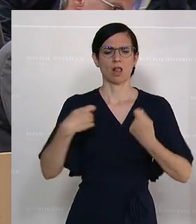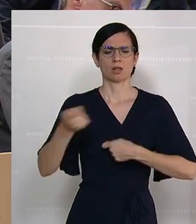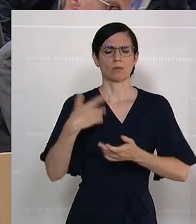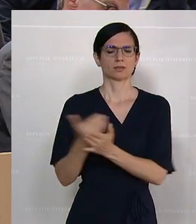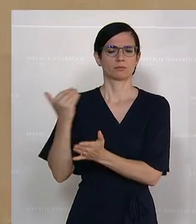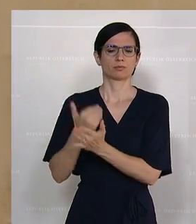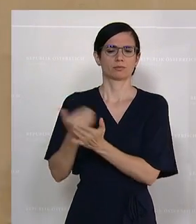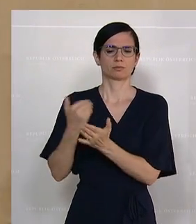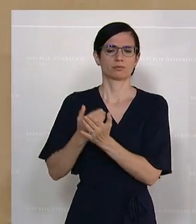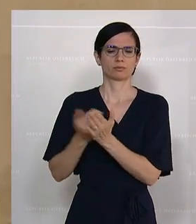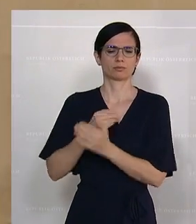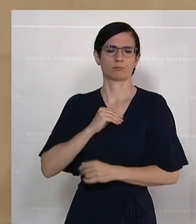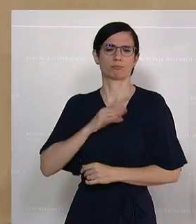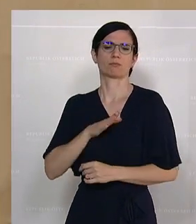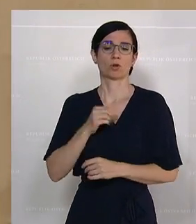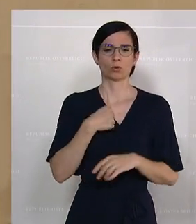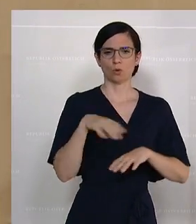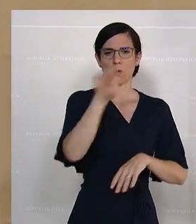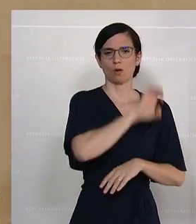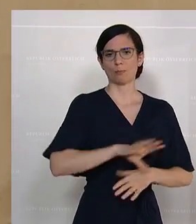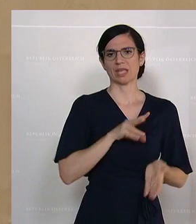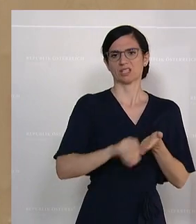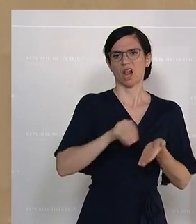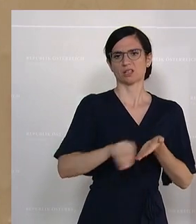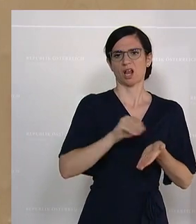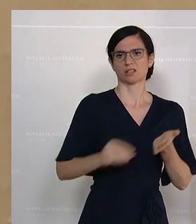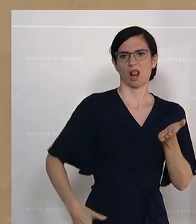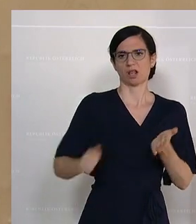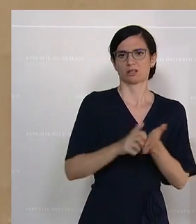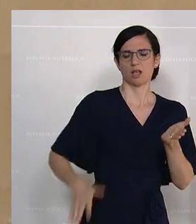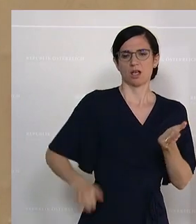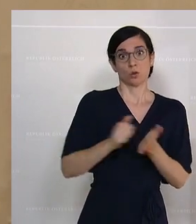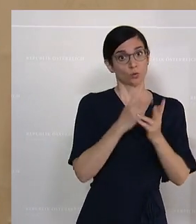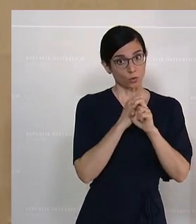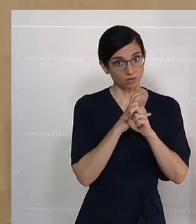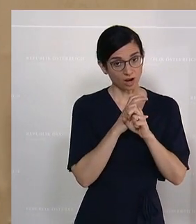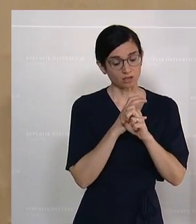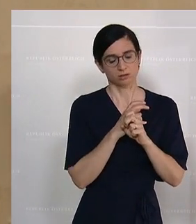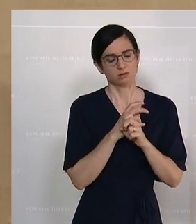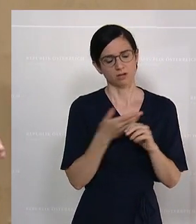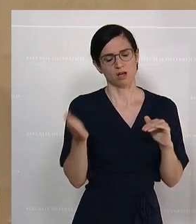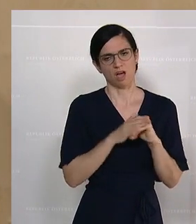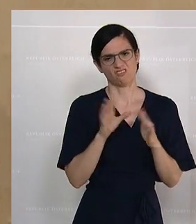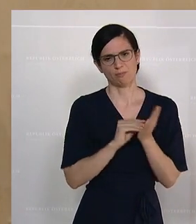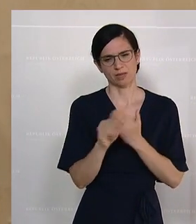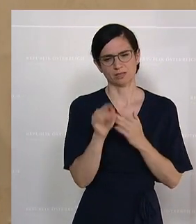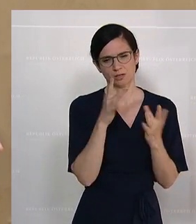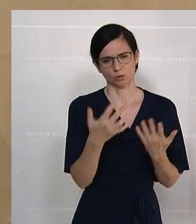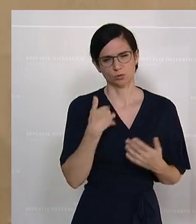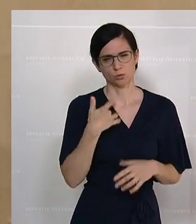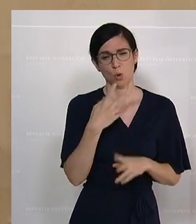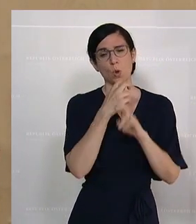verdienen zahlen wieder einmal die europäer und allen voran die österreicher sehen sie das ist die klugheit der